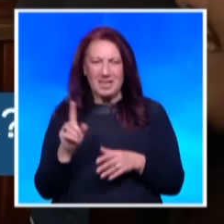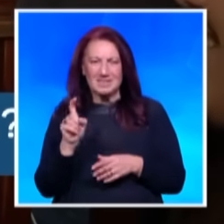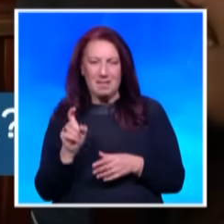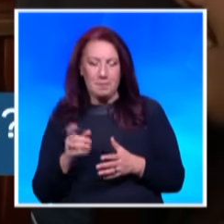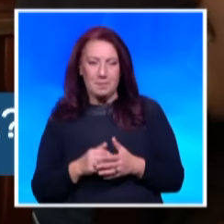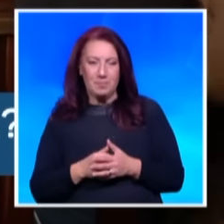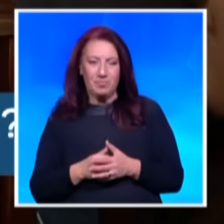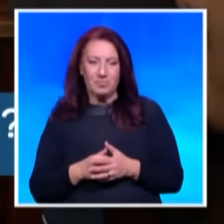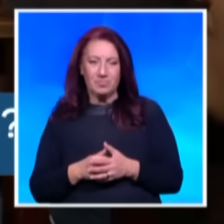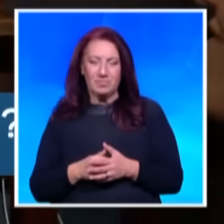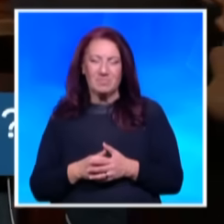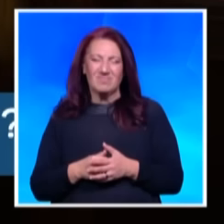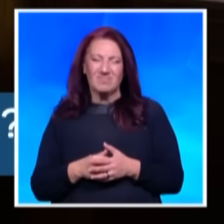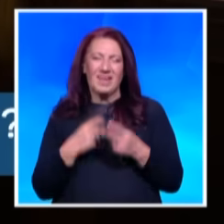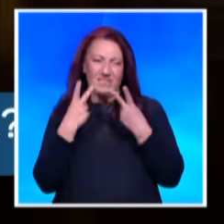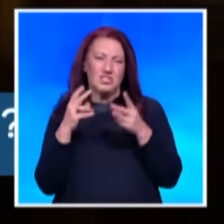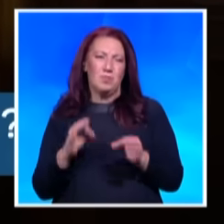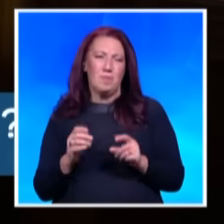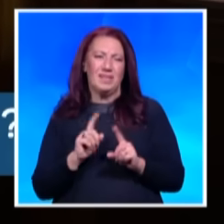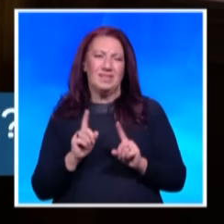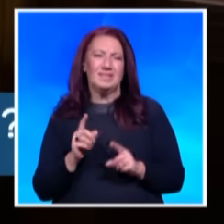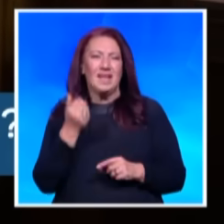В този момент не е особено добър.